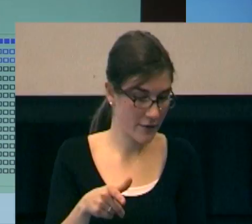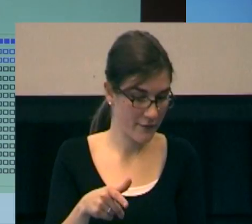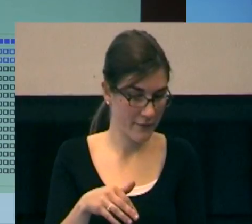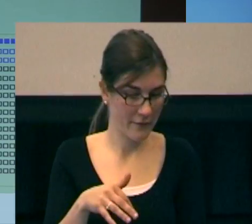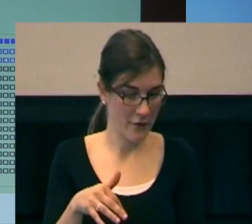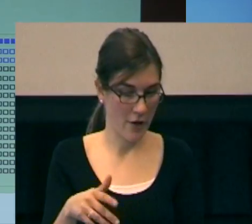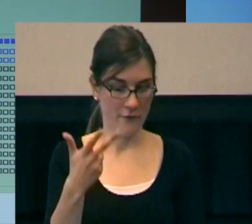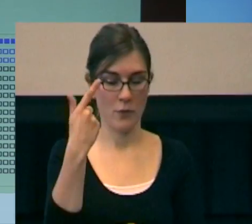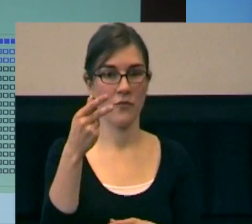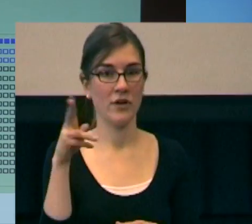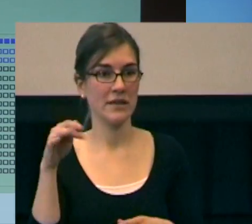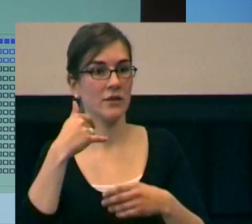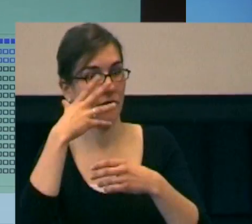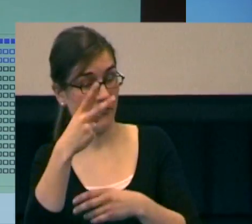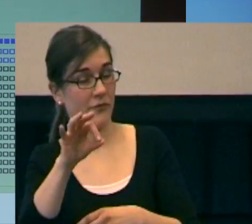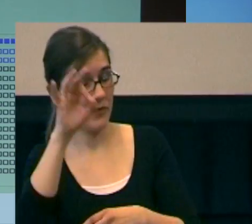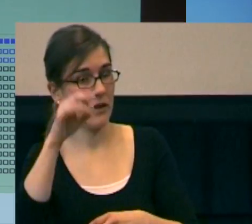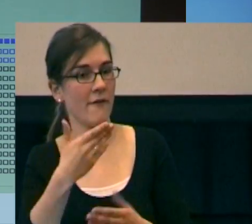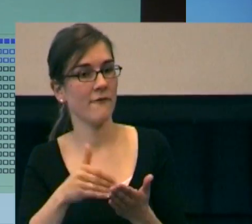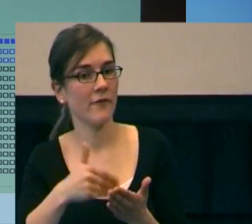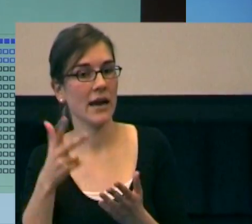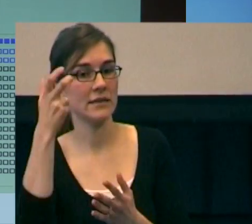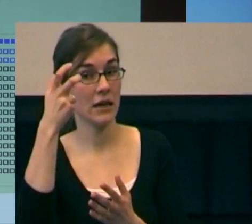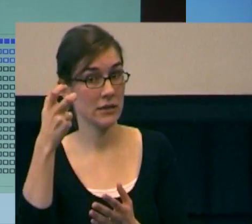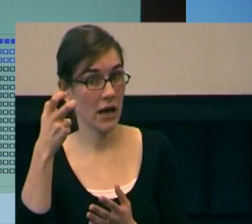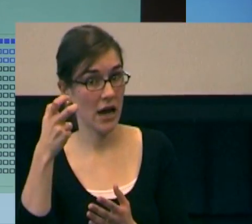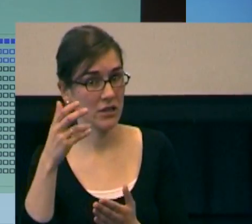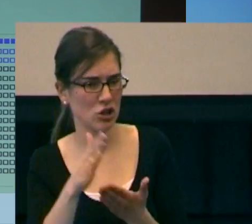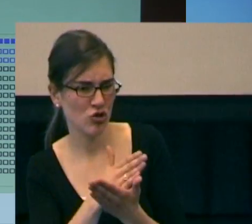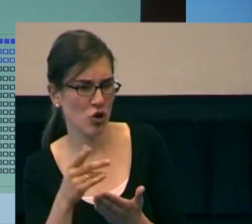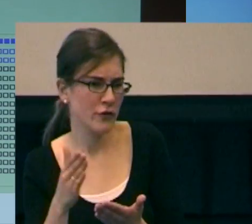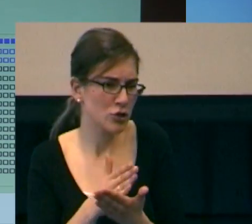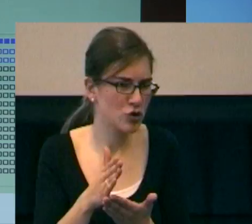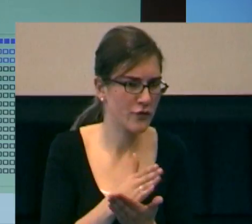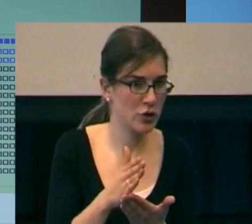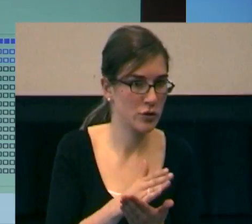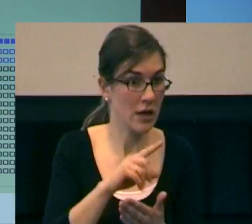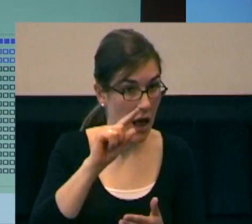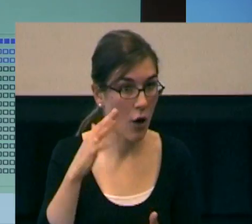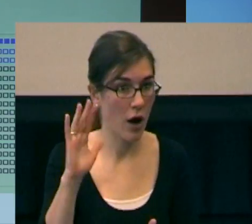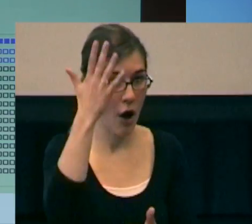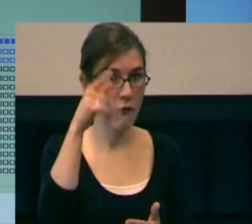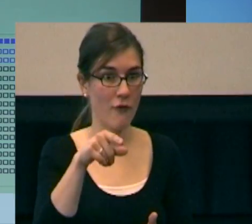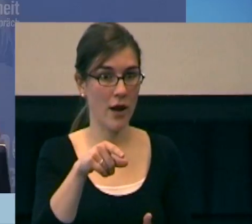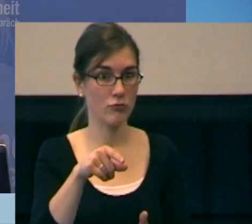30, also die Hälfte nochmal dazu, fallen zwischendurch auf, weil der Test sie nicht entdeckt hat. Die waren im